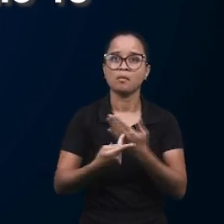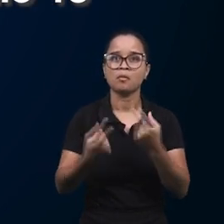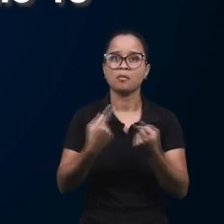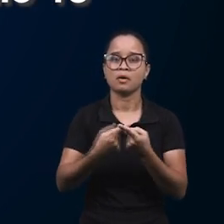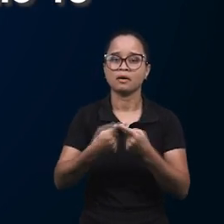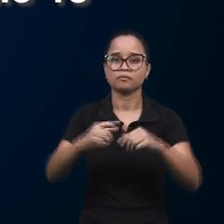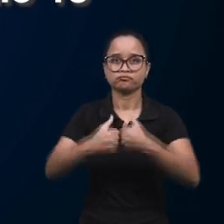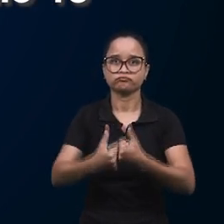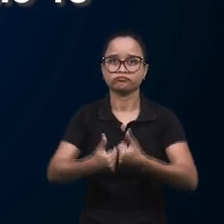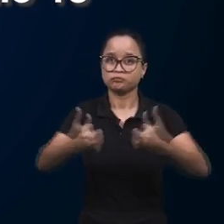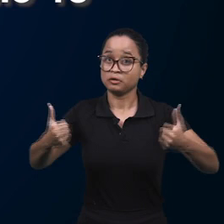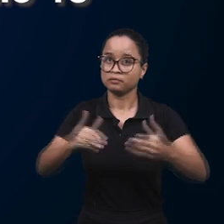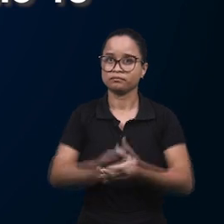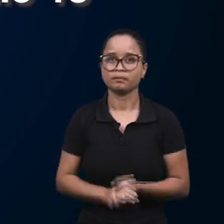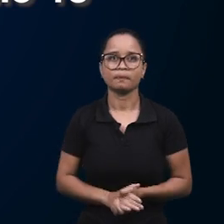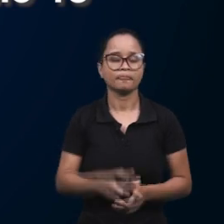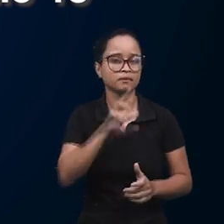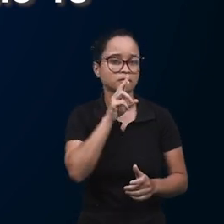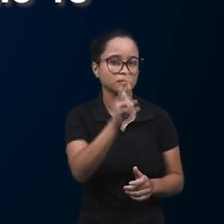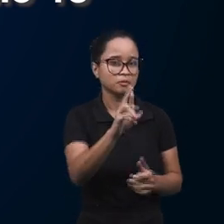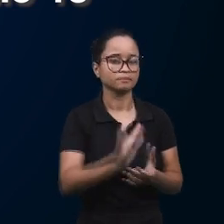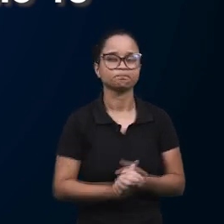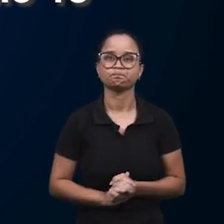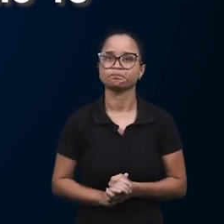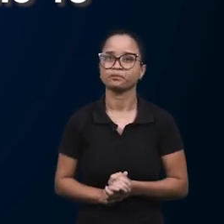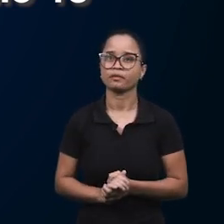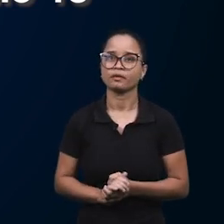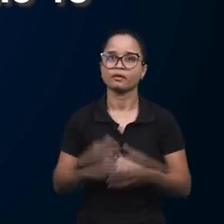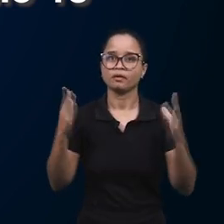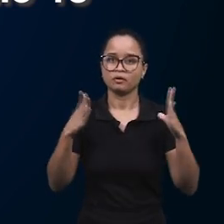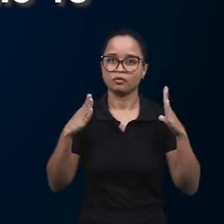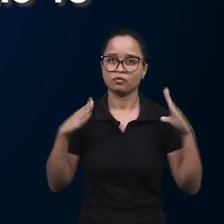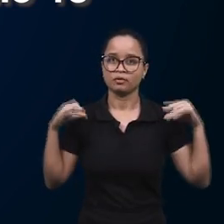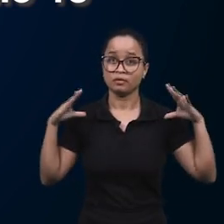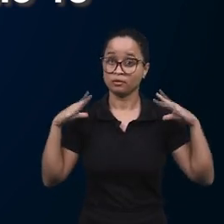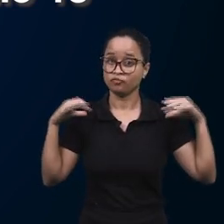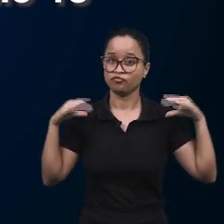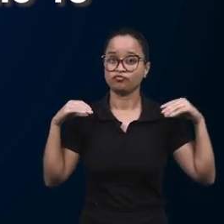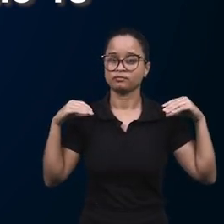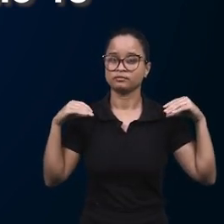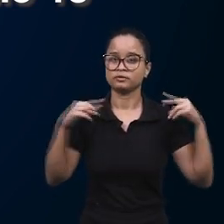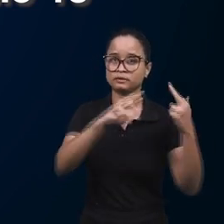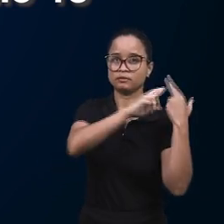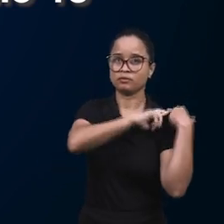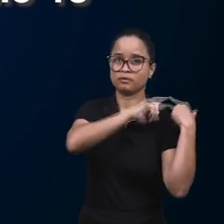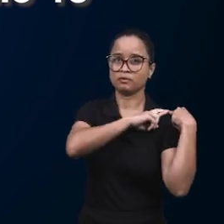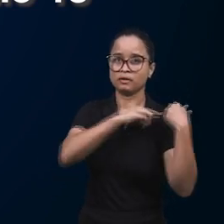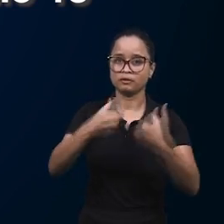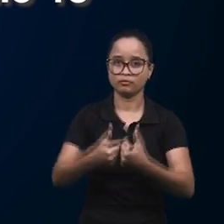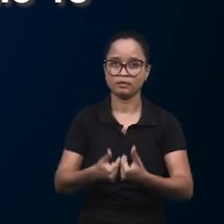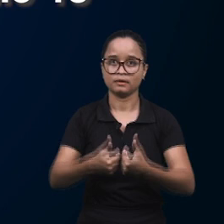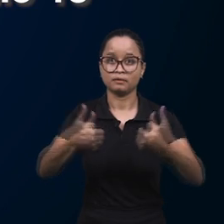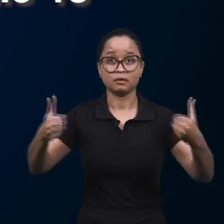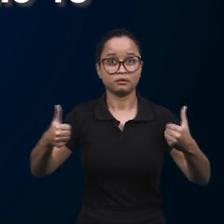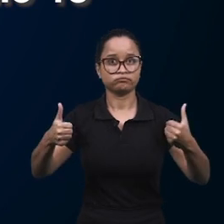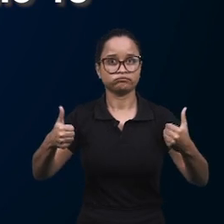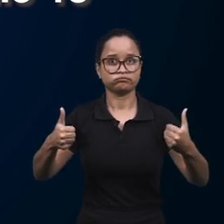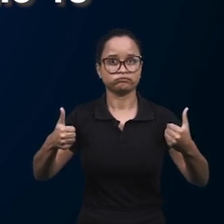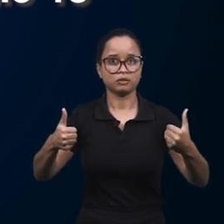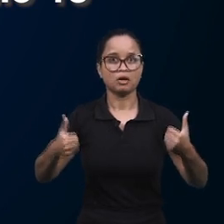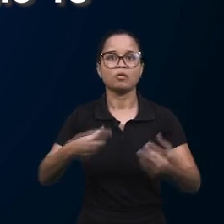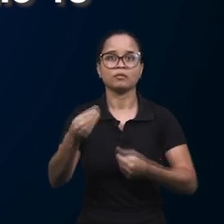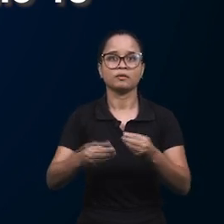de oorst te maken. Vermeld de versen. De antwoord is de engelen, zoals kunnen wij lezen in